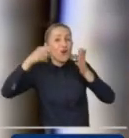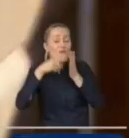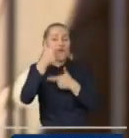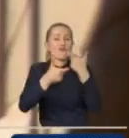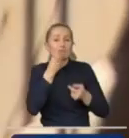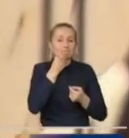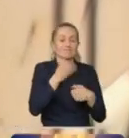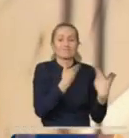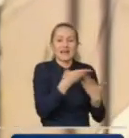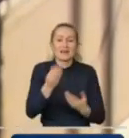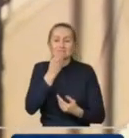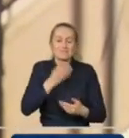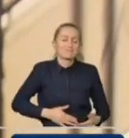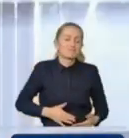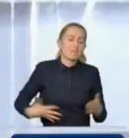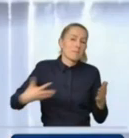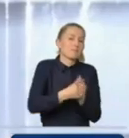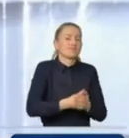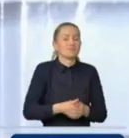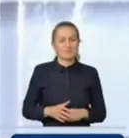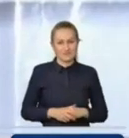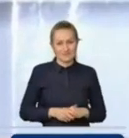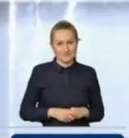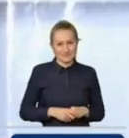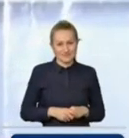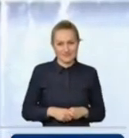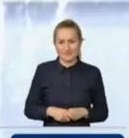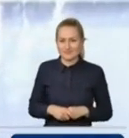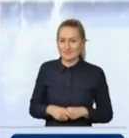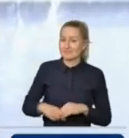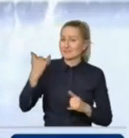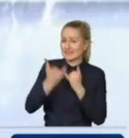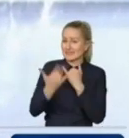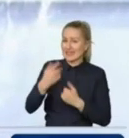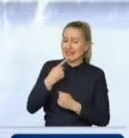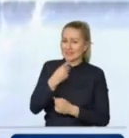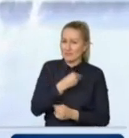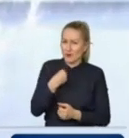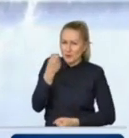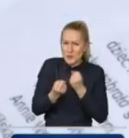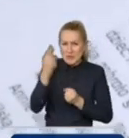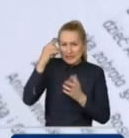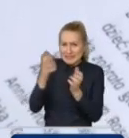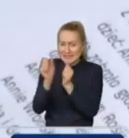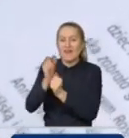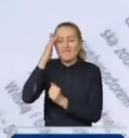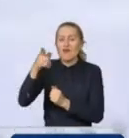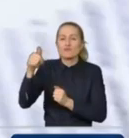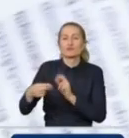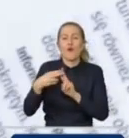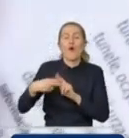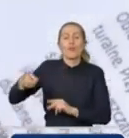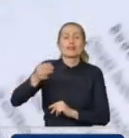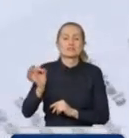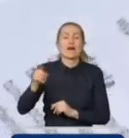z tego powodu psie szczęśliwe. By rozwiązać zawiłości języka polskiego, warto zasięgnąć języka u specjalistów. Na Wydziale